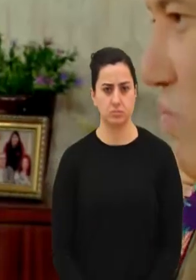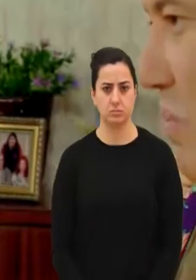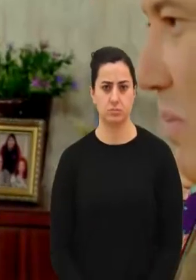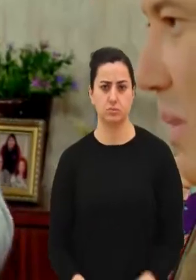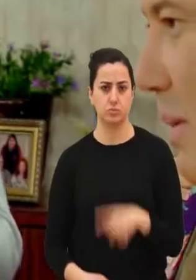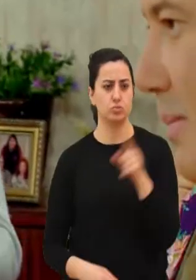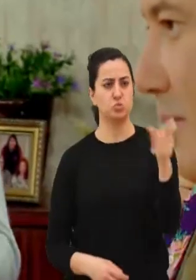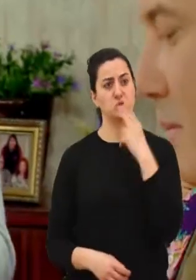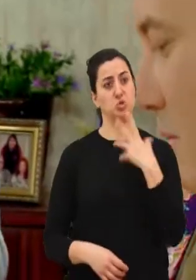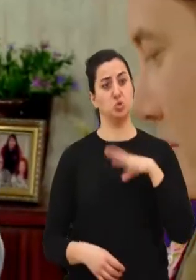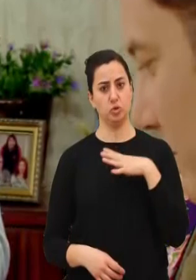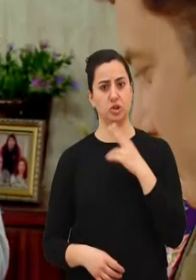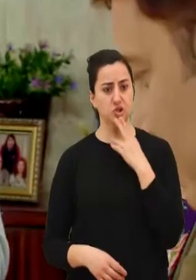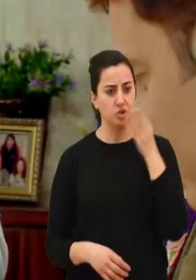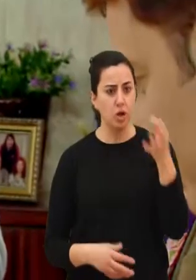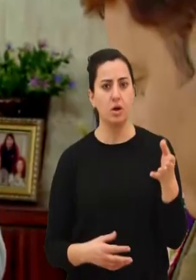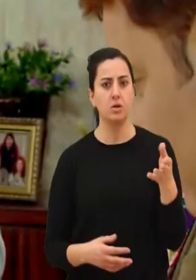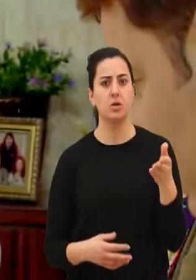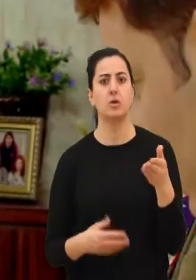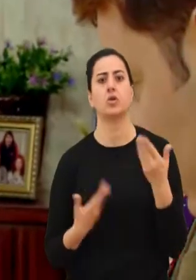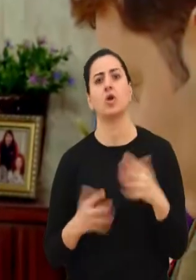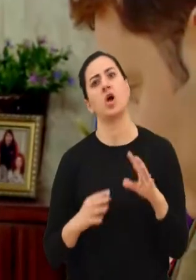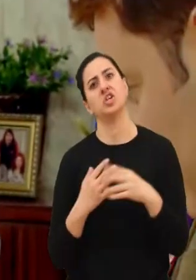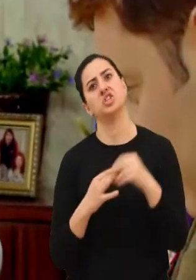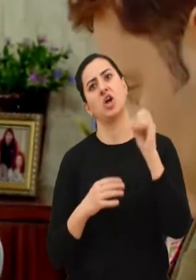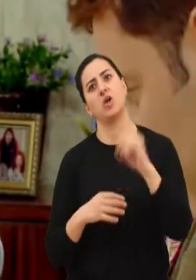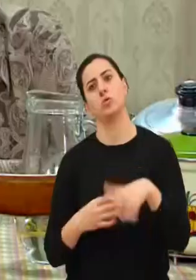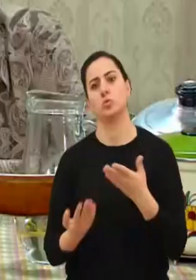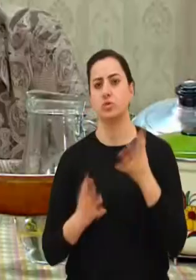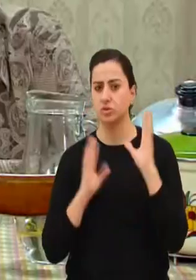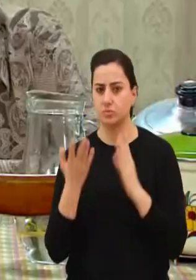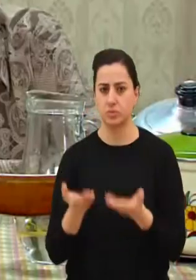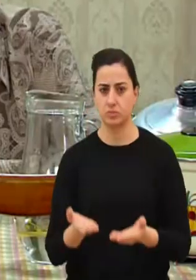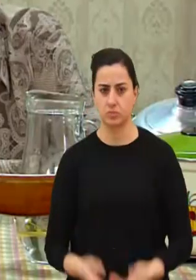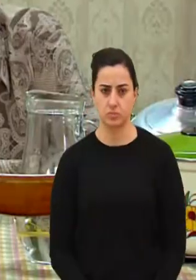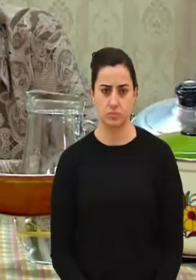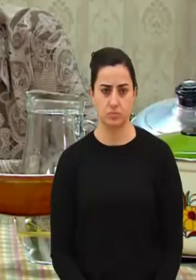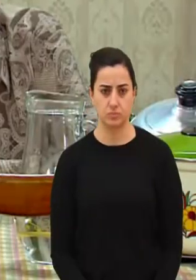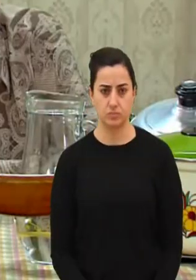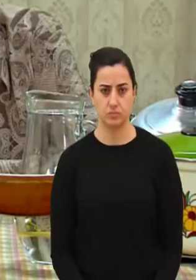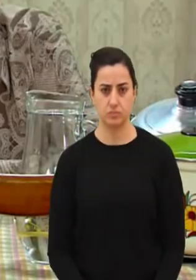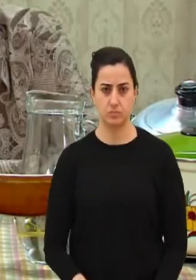Bu kızı seviyorum diyor. Gidiyoruz o kızı istiyoruz. Sonra nişan atıyor beyefendi. Ne oluyor ya?